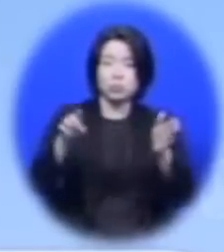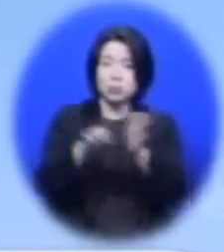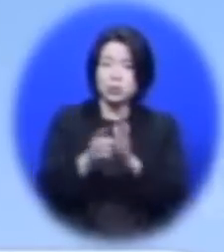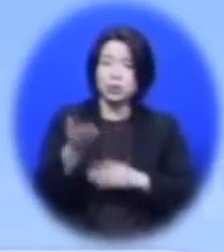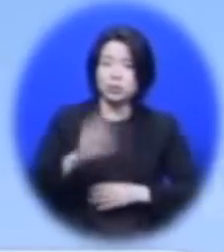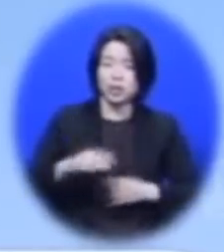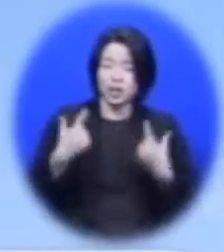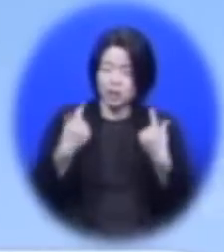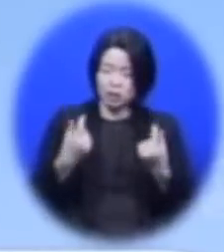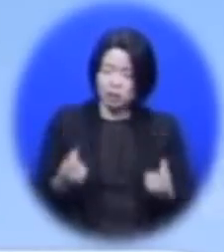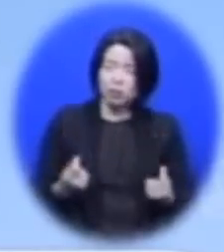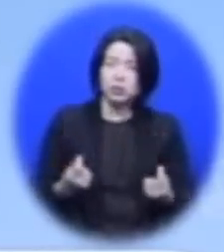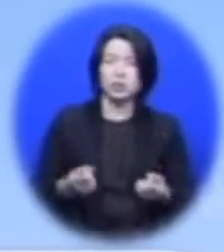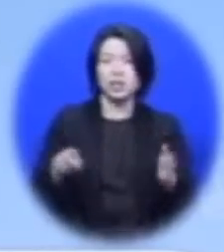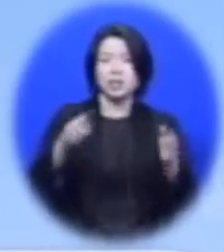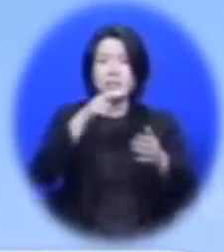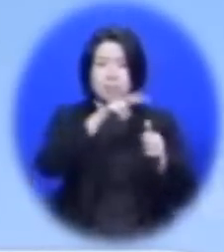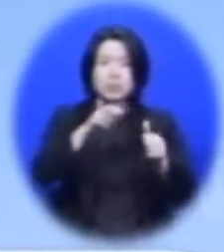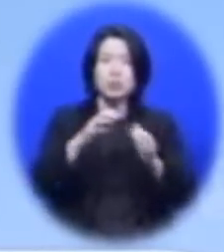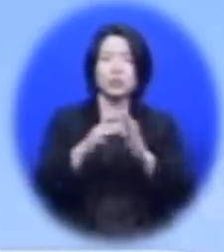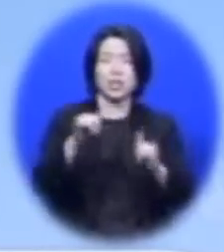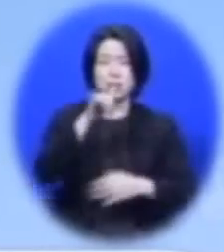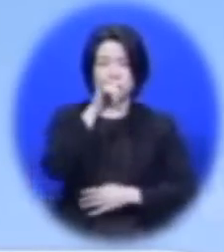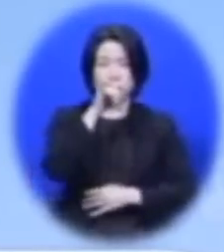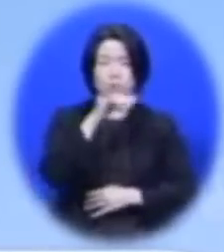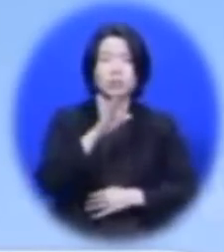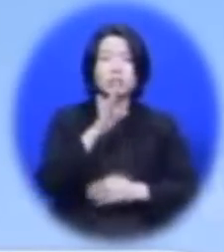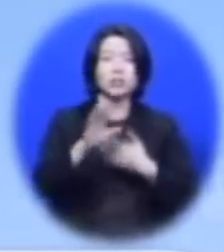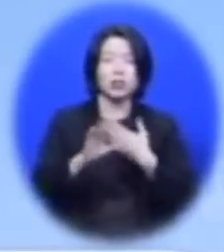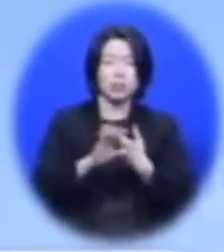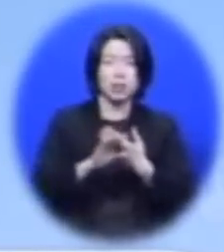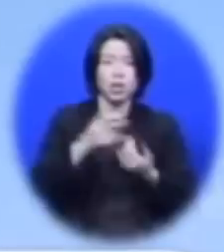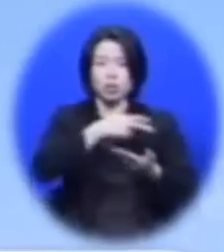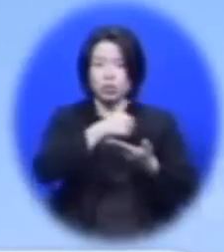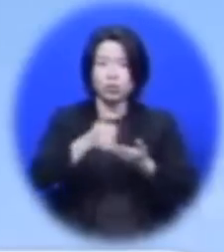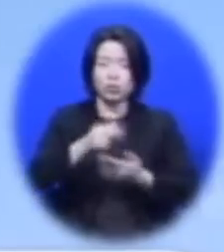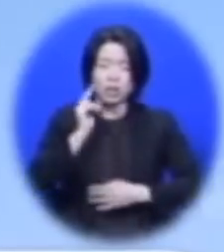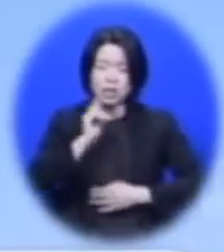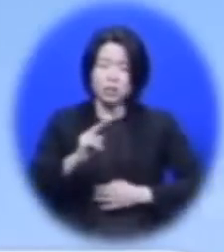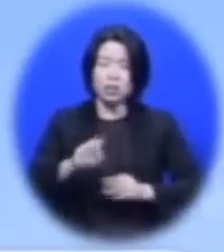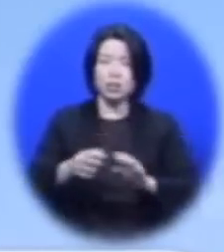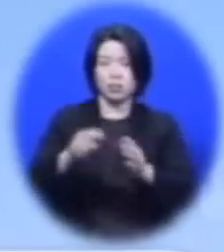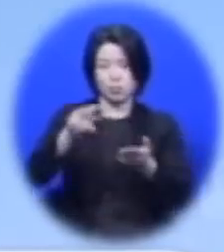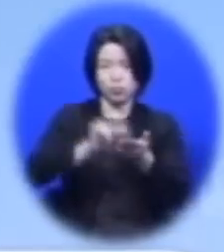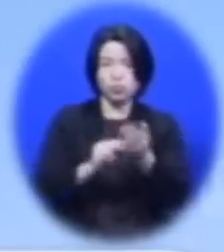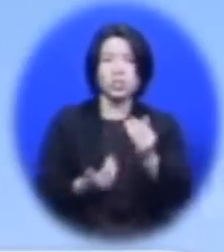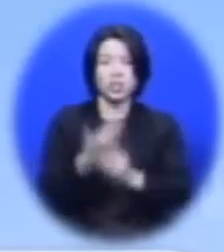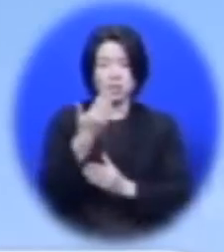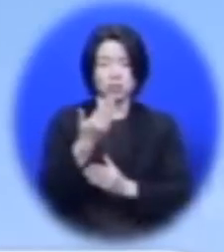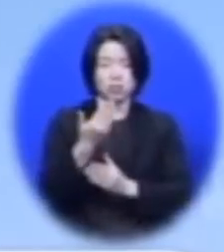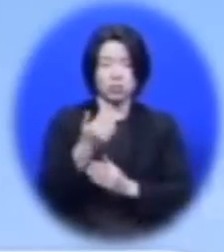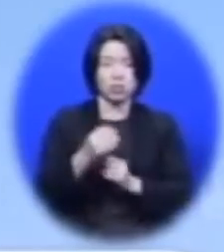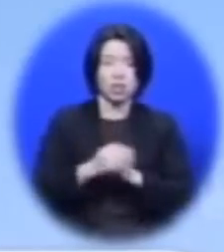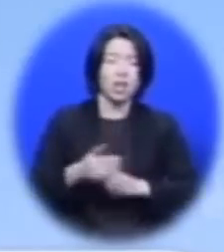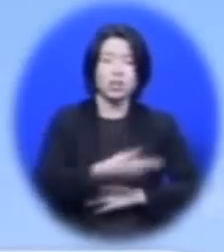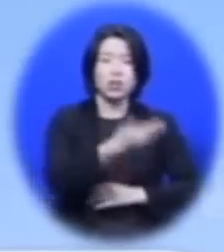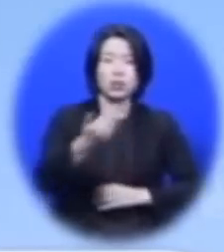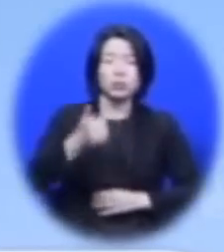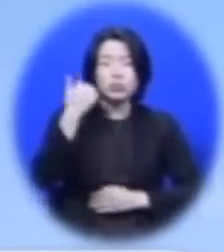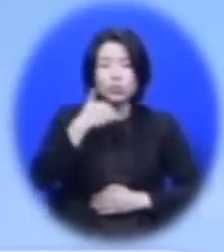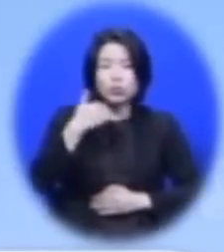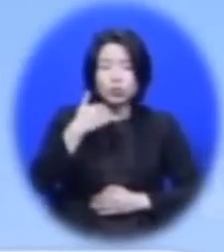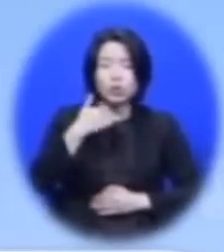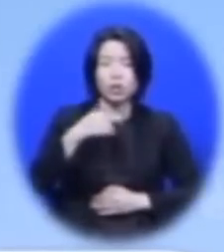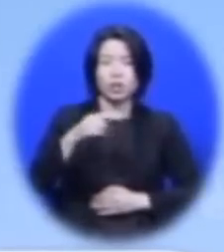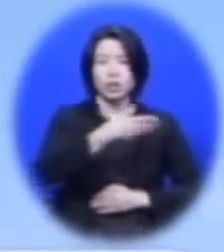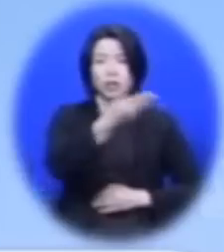있다. 그러면 주님과의 관계가 심각한 문제가 생겨 있는 겁니다. 여러분은 누군가가 여러분의